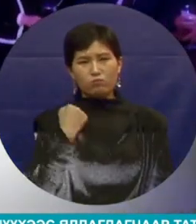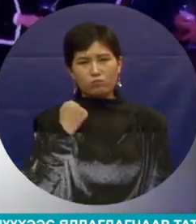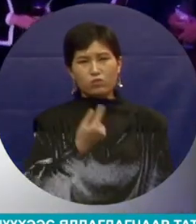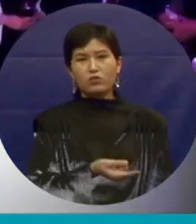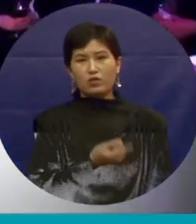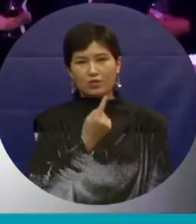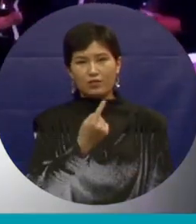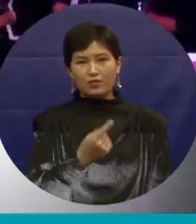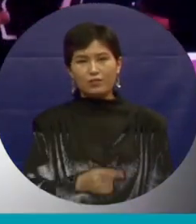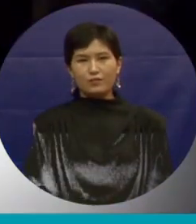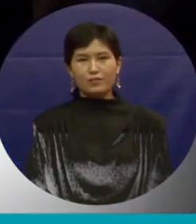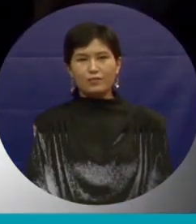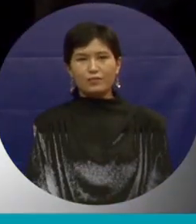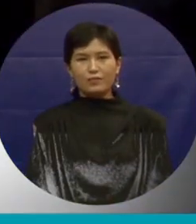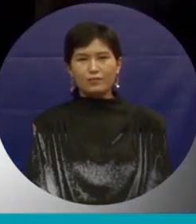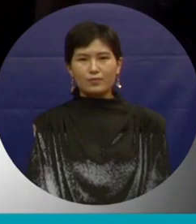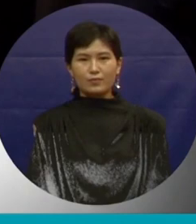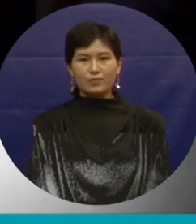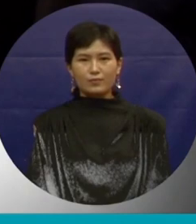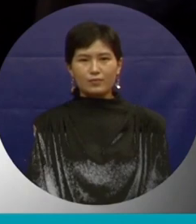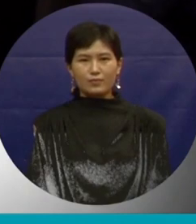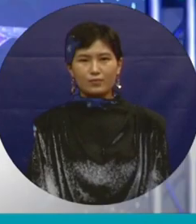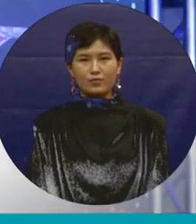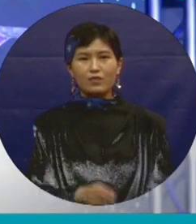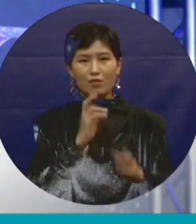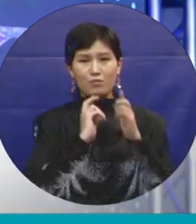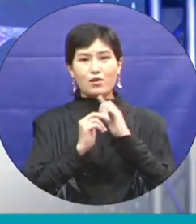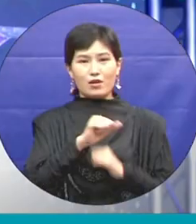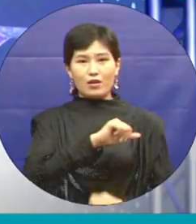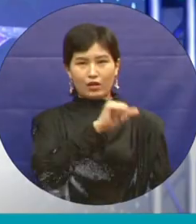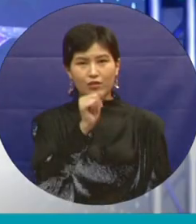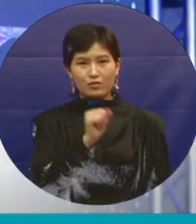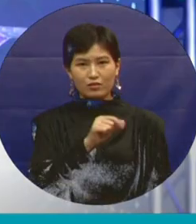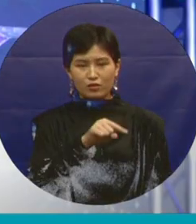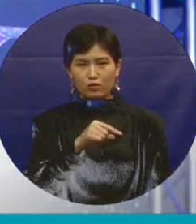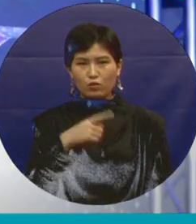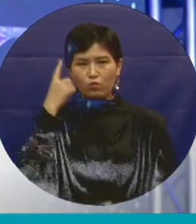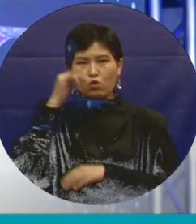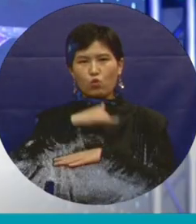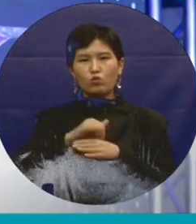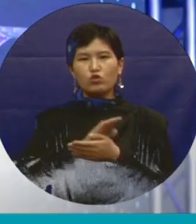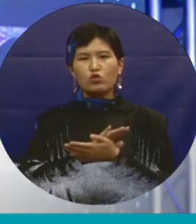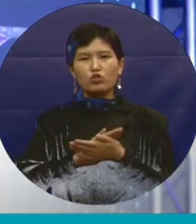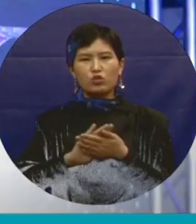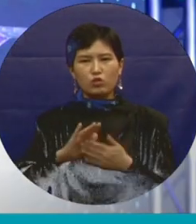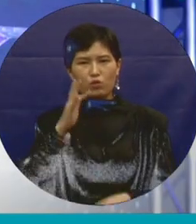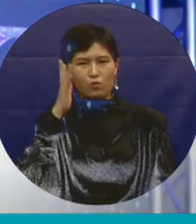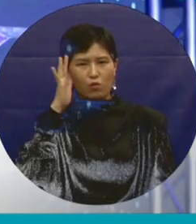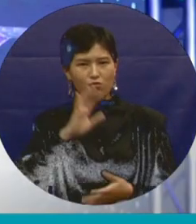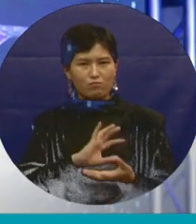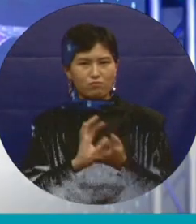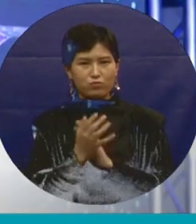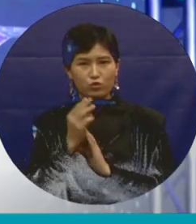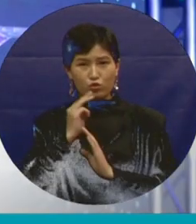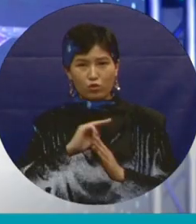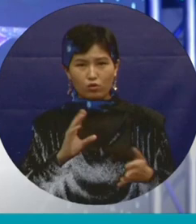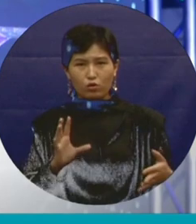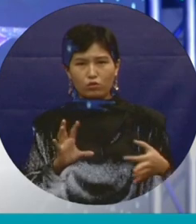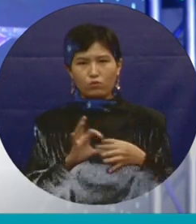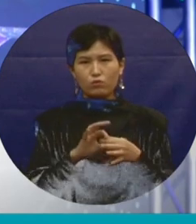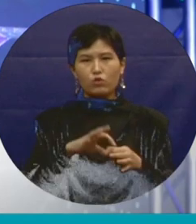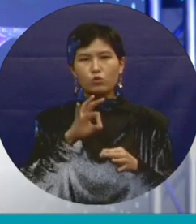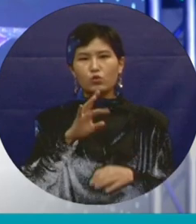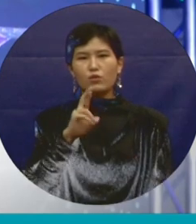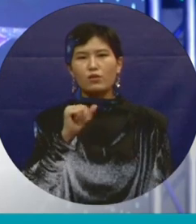байгаа. Тэгэхээр энэ асуудлыг хэрхэн шин сэргэлтийн бодлого хүрээнд эрчимтэй уучлах уу аялал жуулчлалын